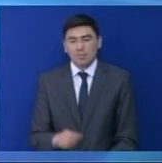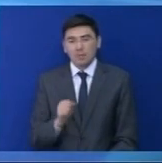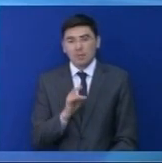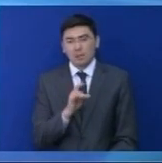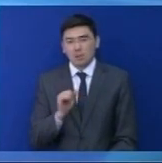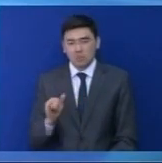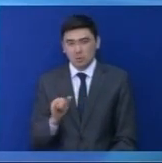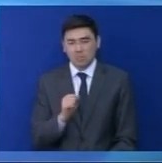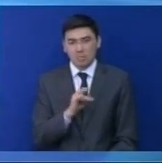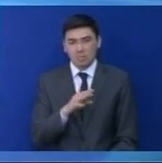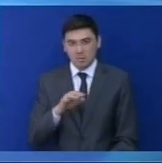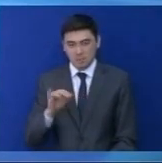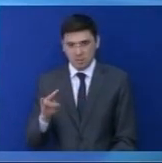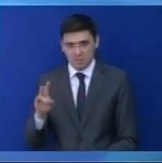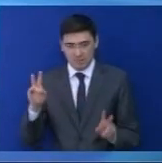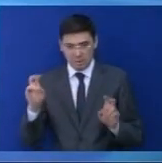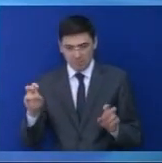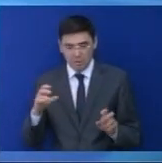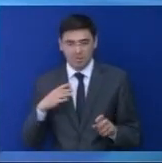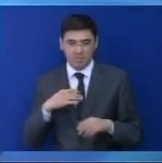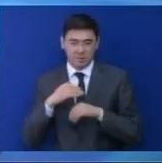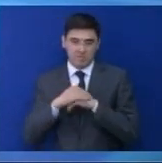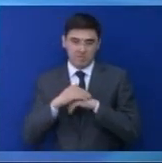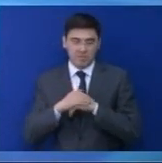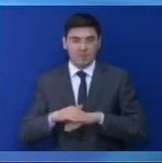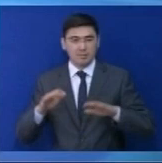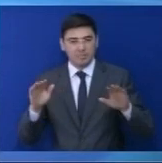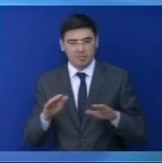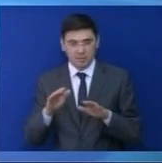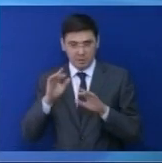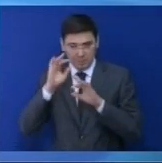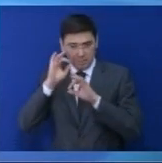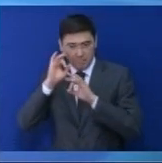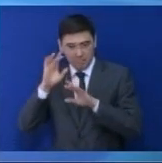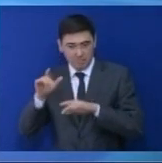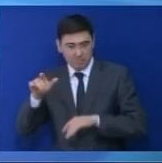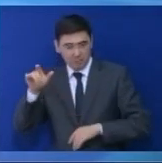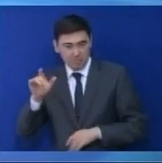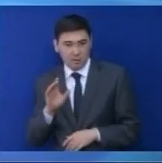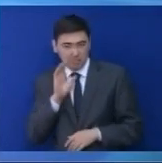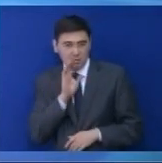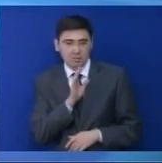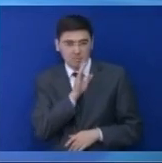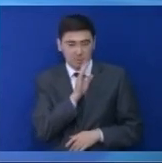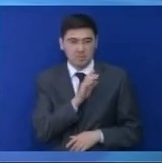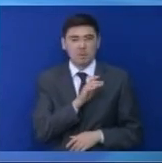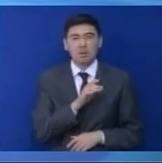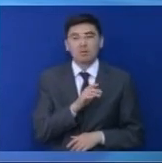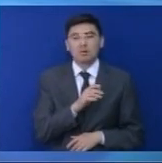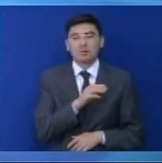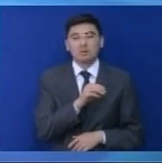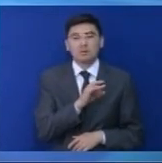Арман. По таким названиям в семье прошел творческий вечер певицы, композитора, отличника сферы культуры Республики Казахстан, почетного